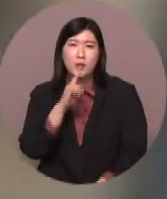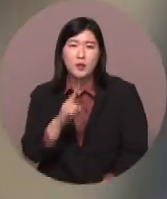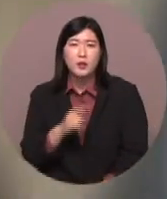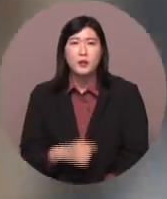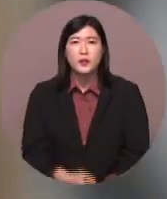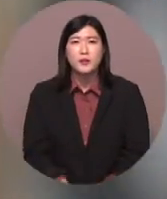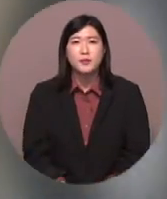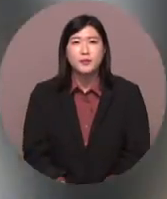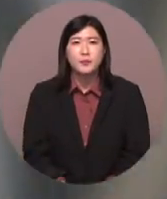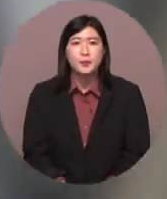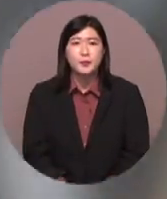계획이라고 밝혔습니다